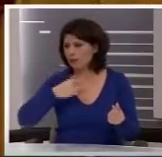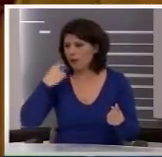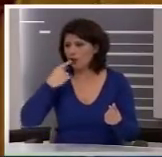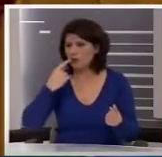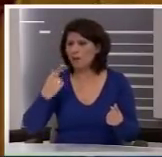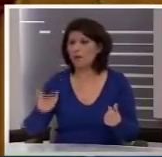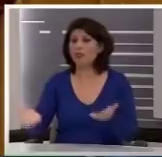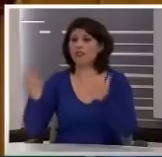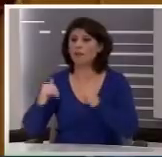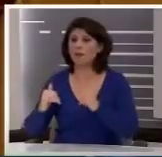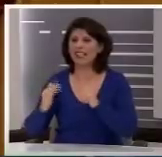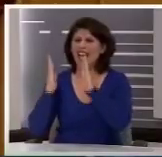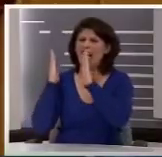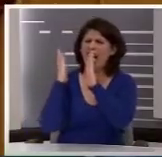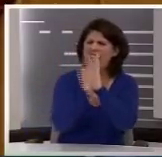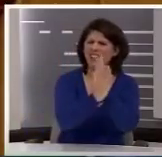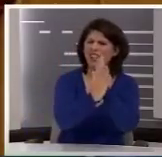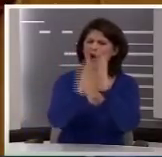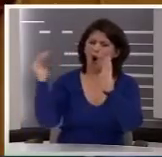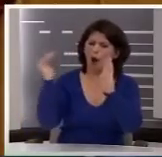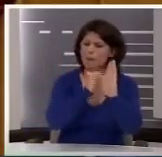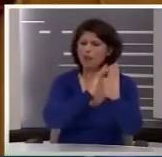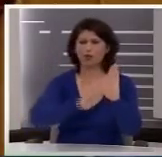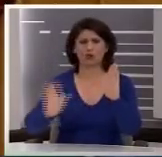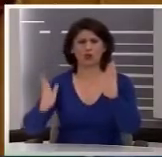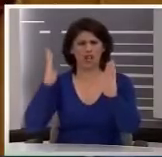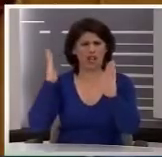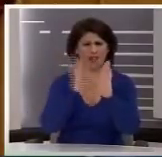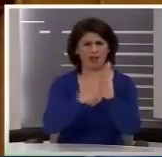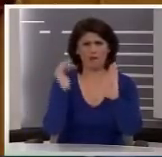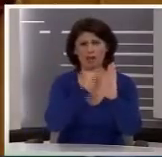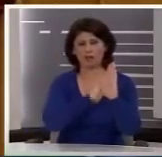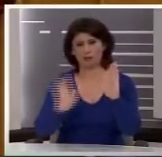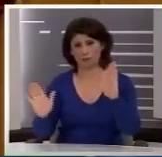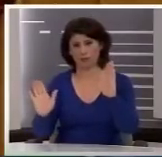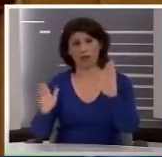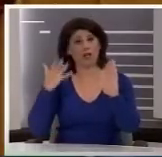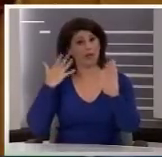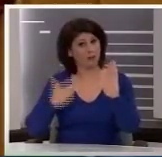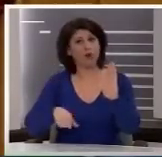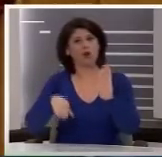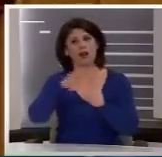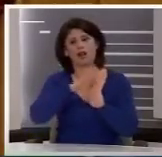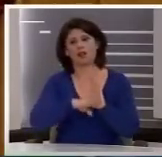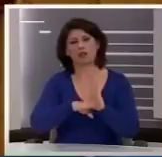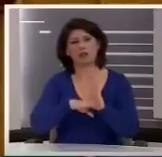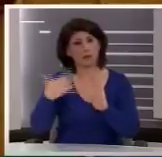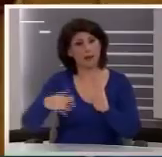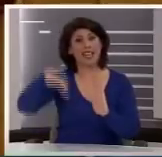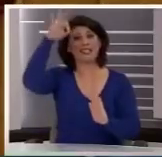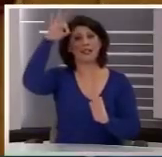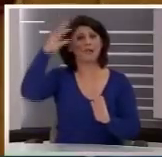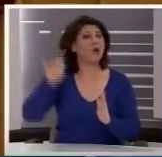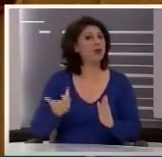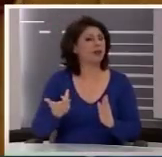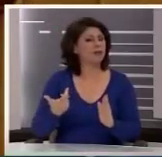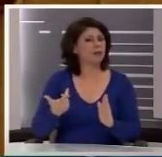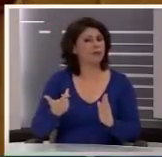αρχείο, ακούστε τη φράση, αμέσως. Αμέσως. Είναι ο κανόνας. Υπάρχει εξαίρεση? Υπάρχει. Ποια?